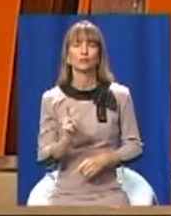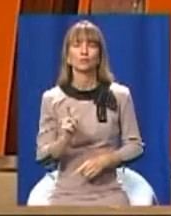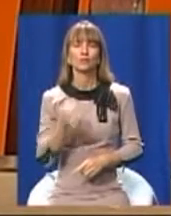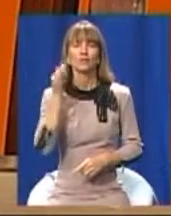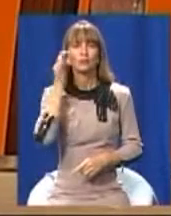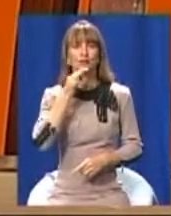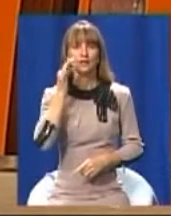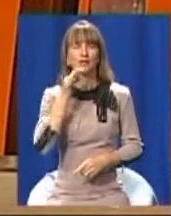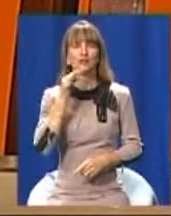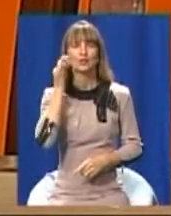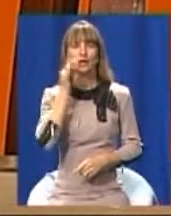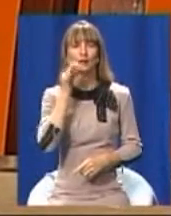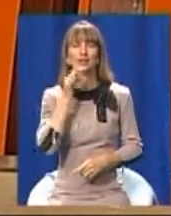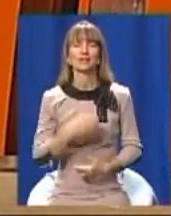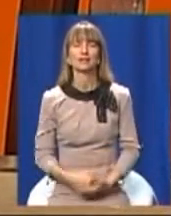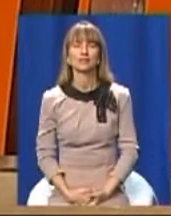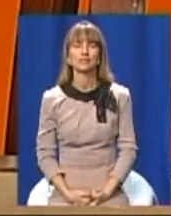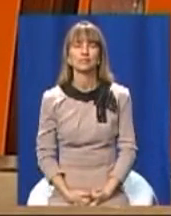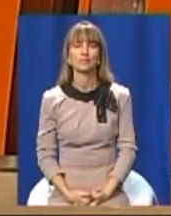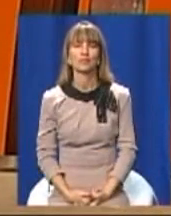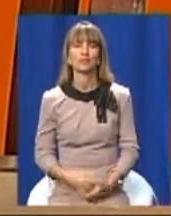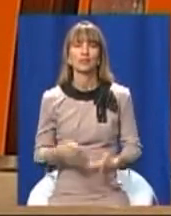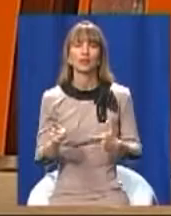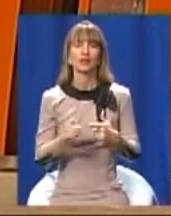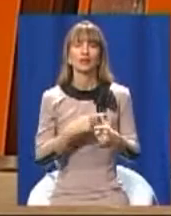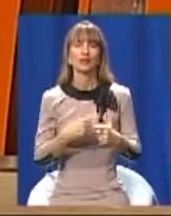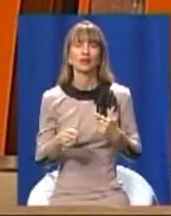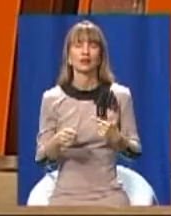щось смачненьке, солоденьке. Або ж